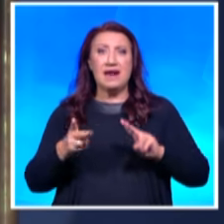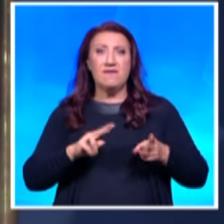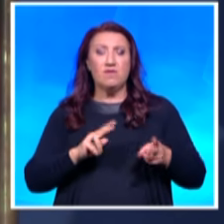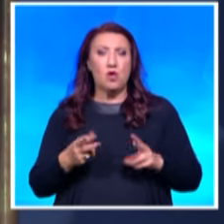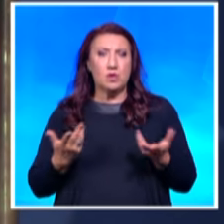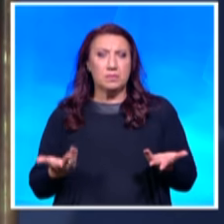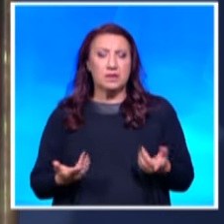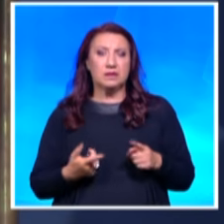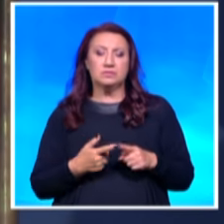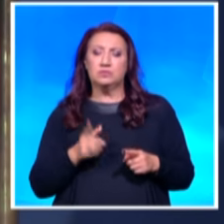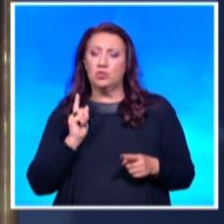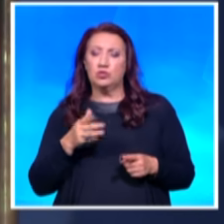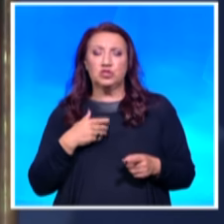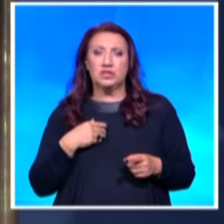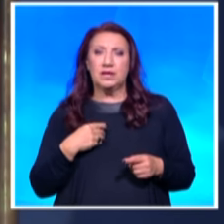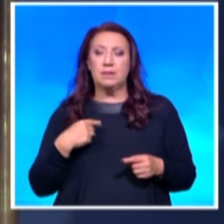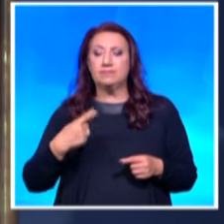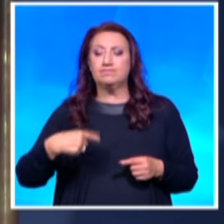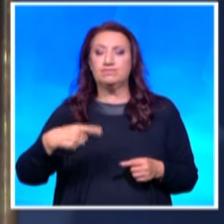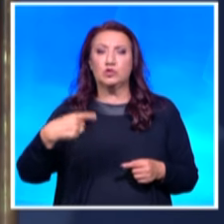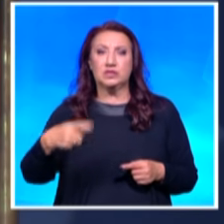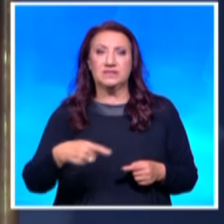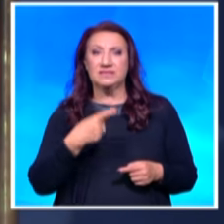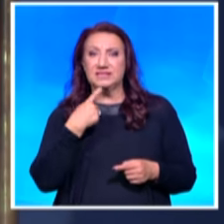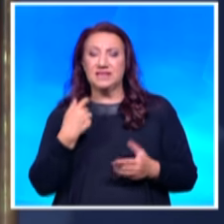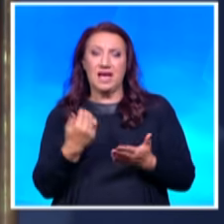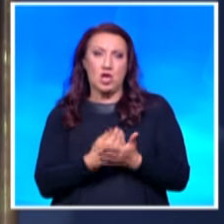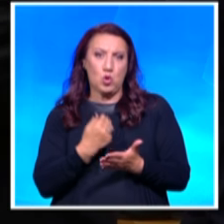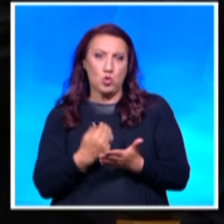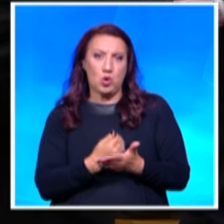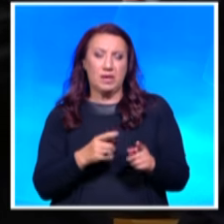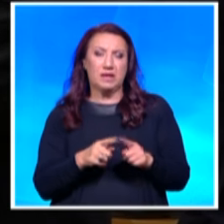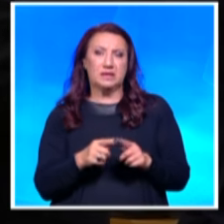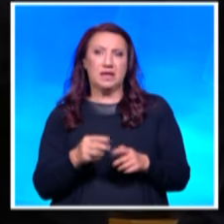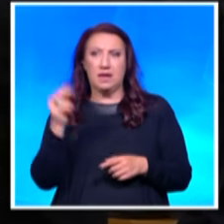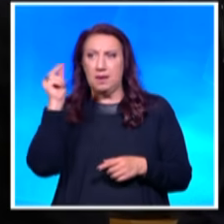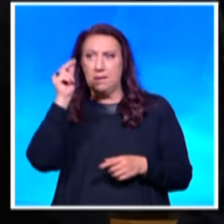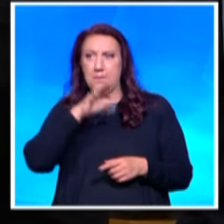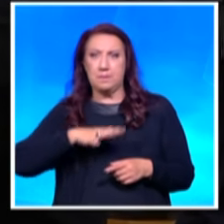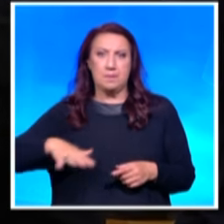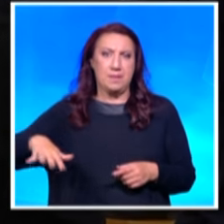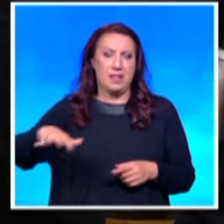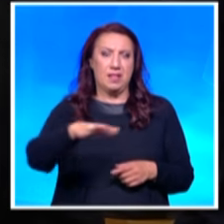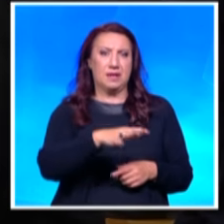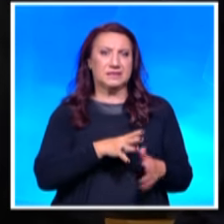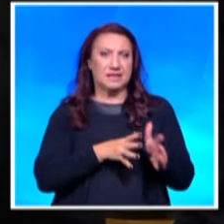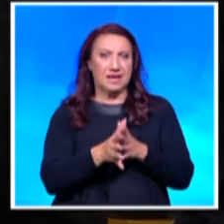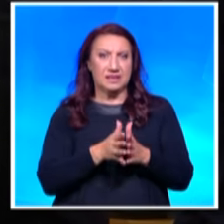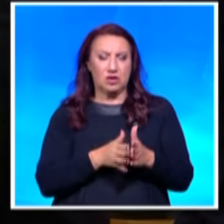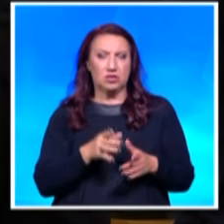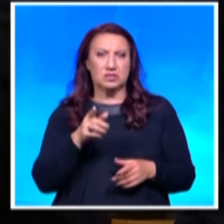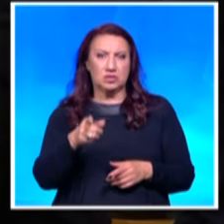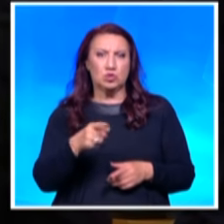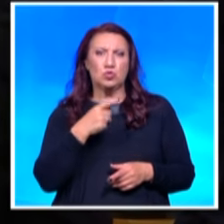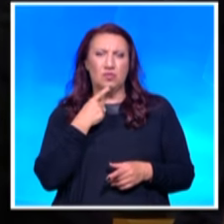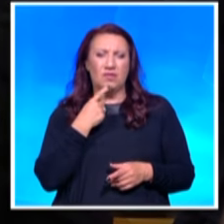тежки последици за икономиката и за хората в страната. Това е мита, че служебните правителства